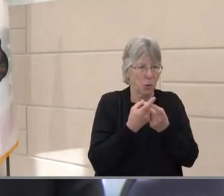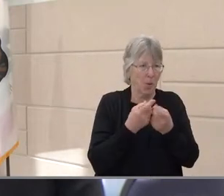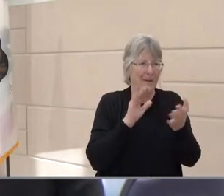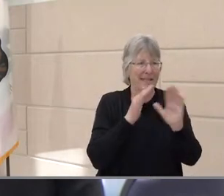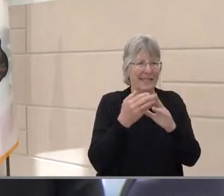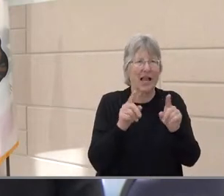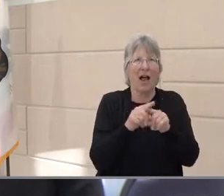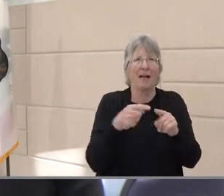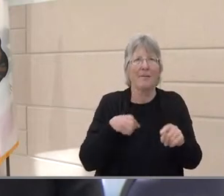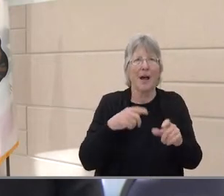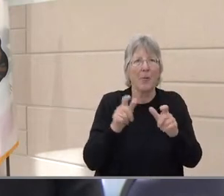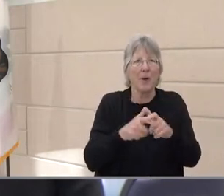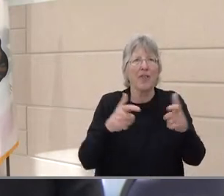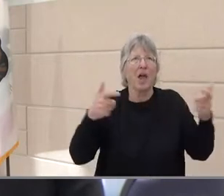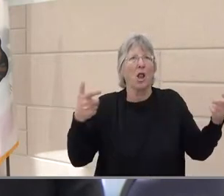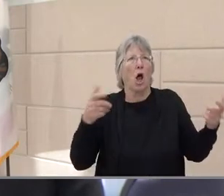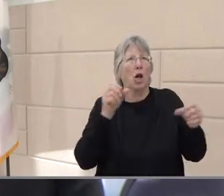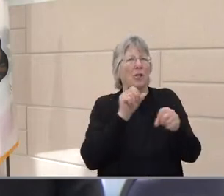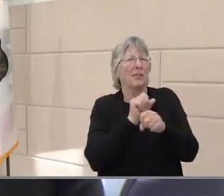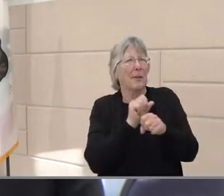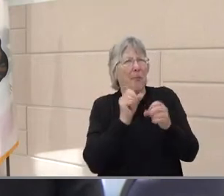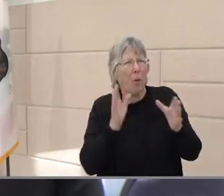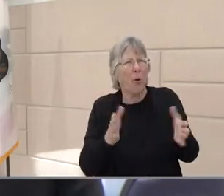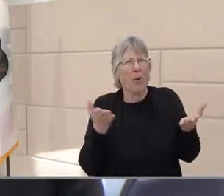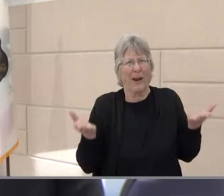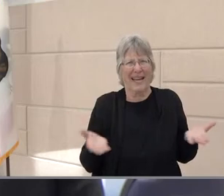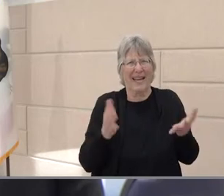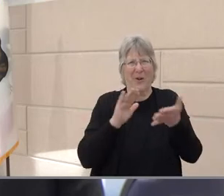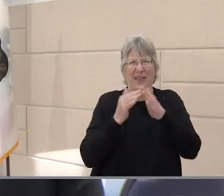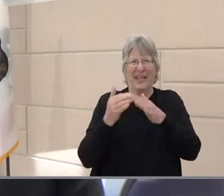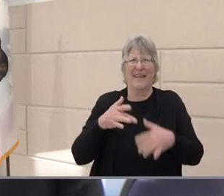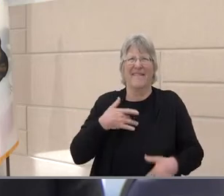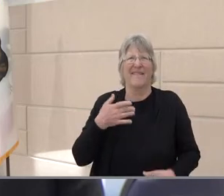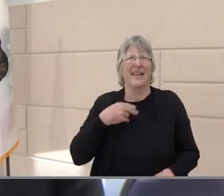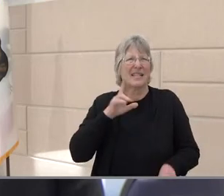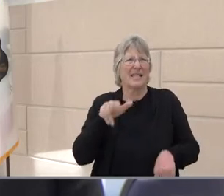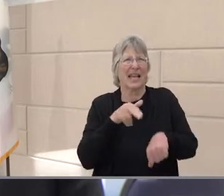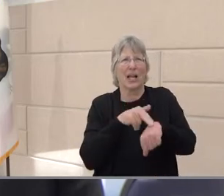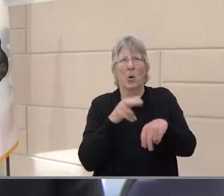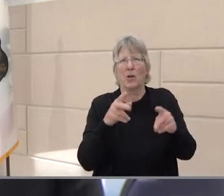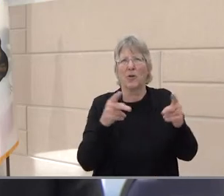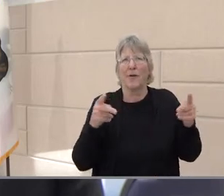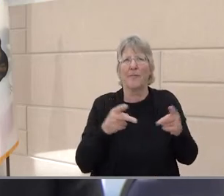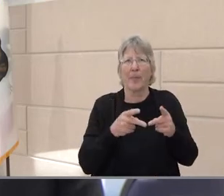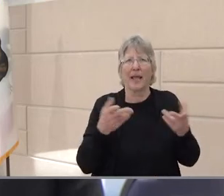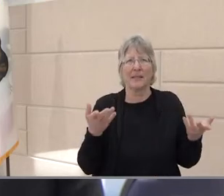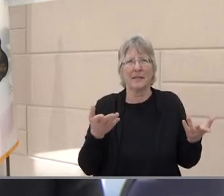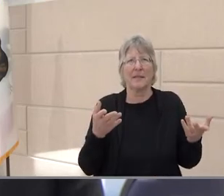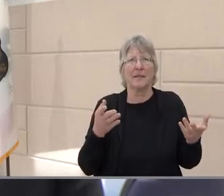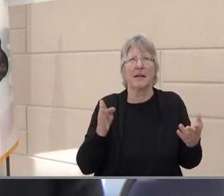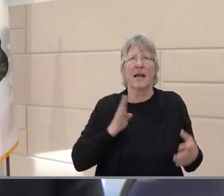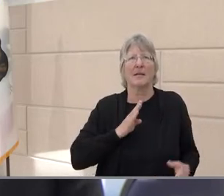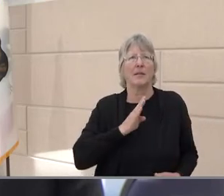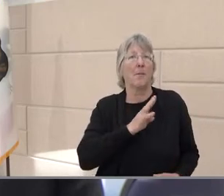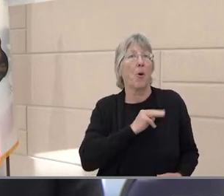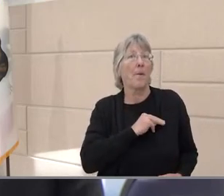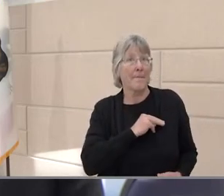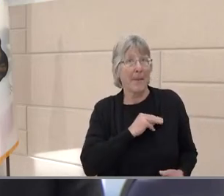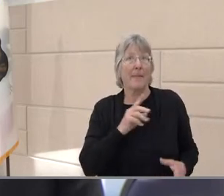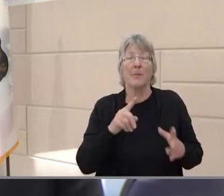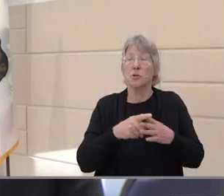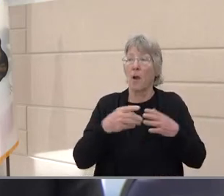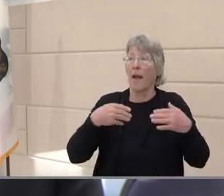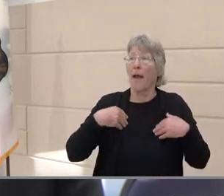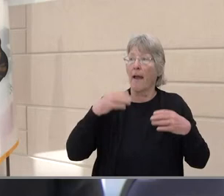ងគឺជាវិទ្យាស្ថានមួយដ៏ធំ Long Beach City College Care State Long Beach គេមានក្រសួងផ្សព្វផ្សាយព័ត៌មានរប